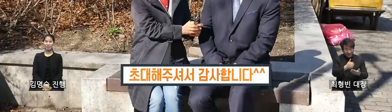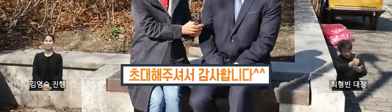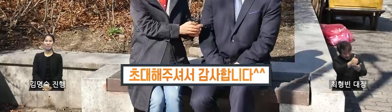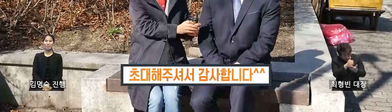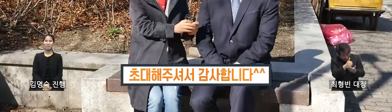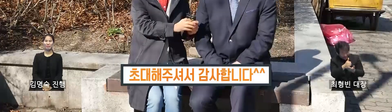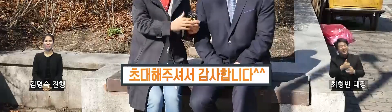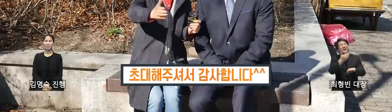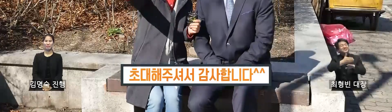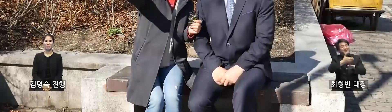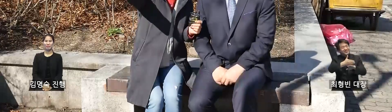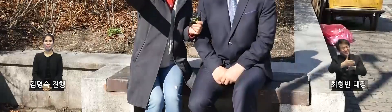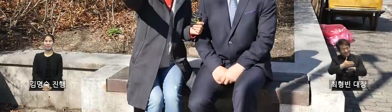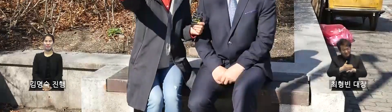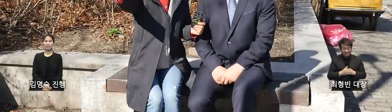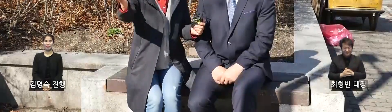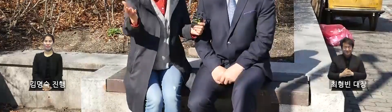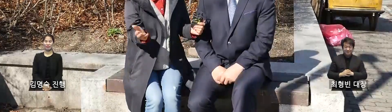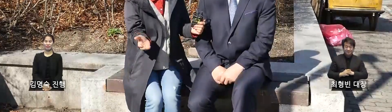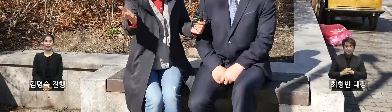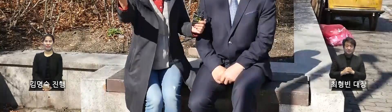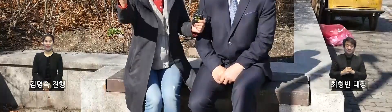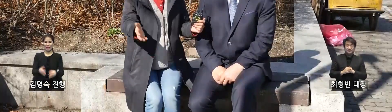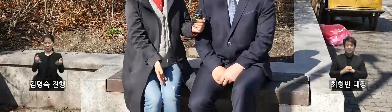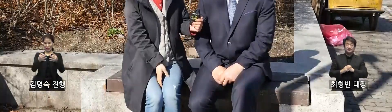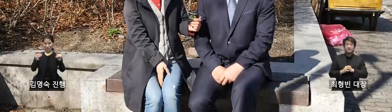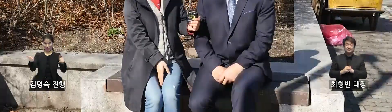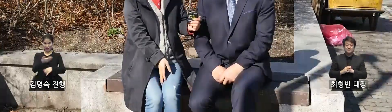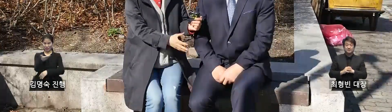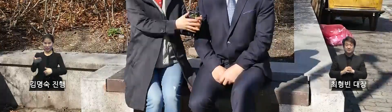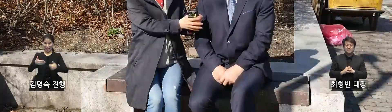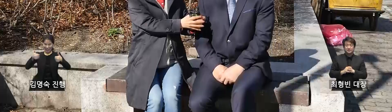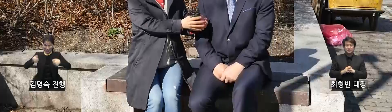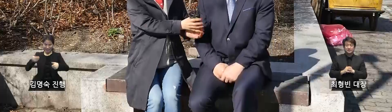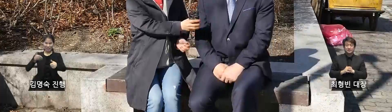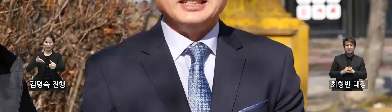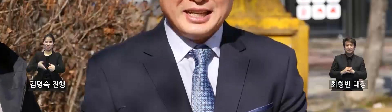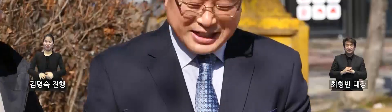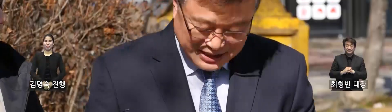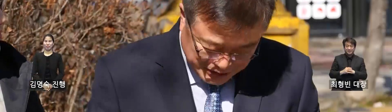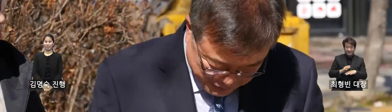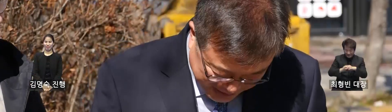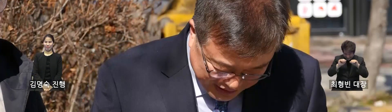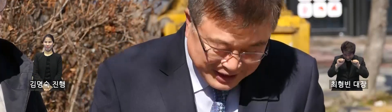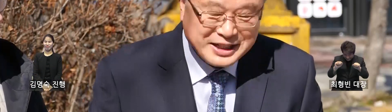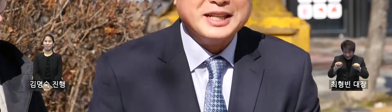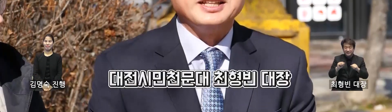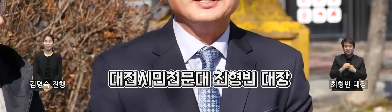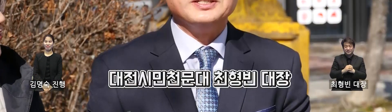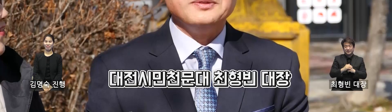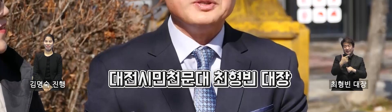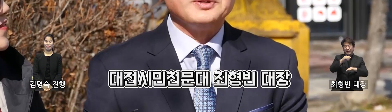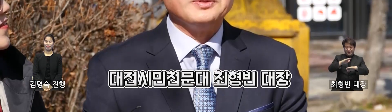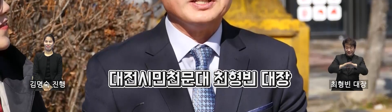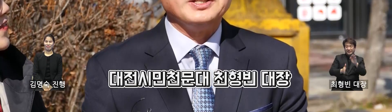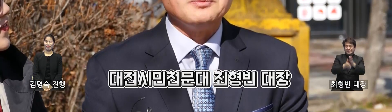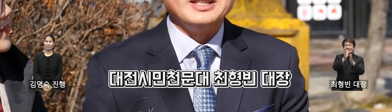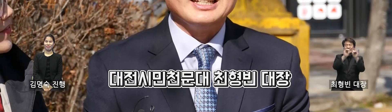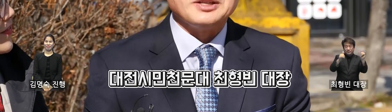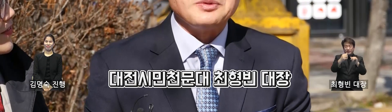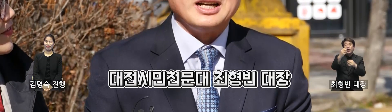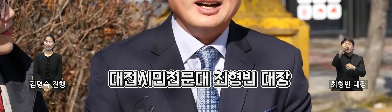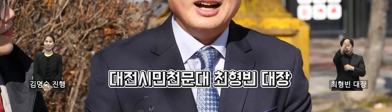주셔서 제가 뭐 저도 4 의뢰시 존 답은 나한테 인상 환자 메세지 시작 네 안녕하십니까 배전 시민 천문대